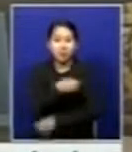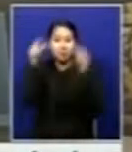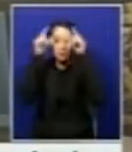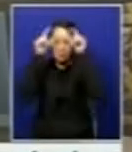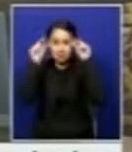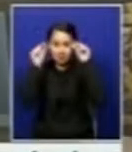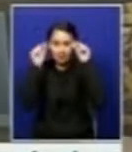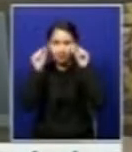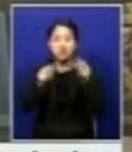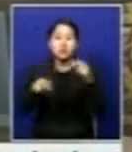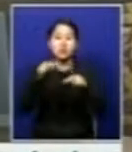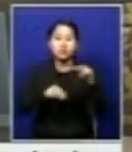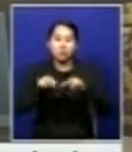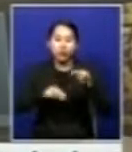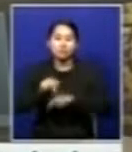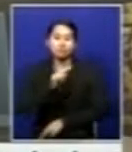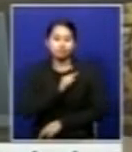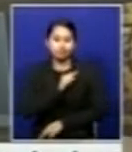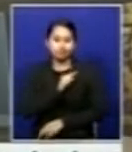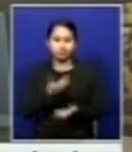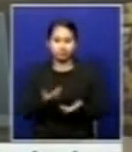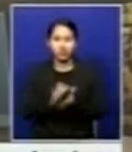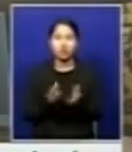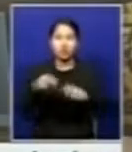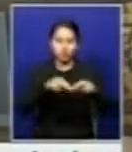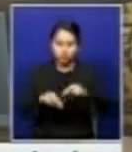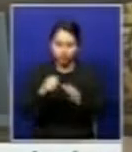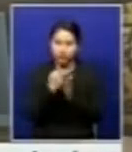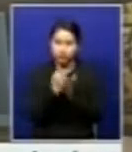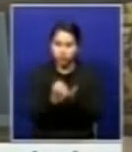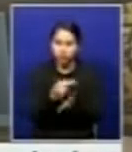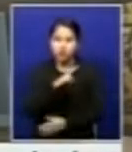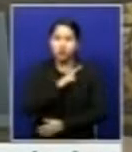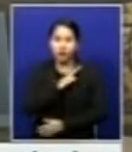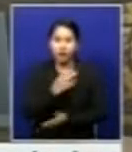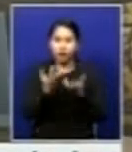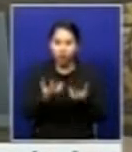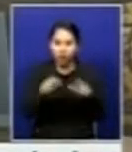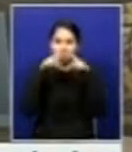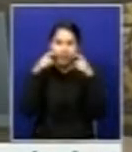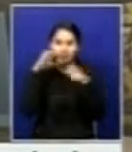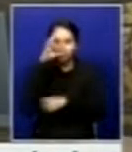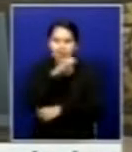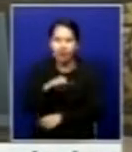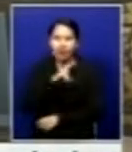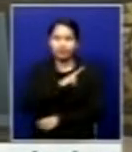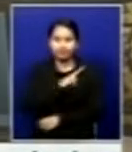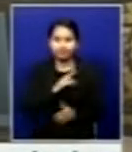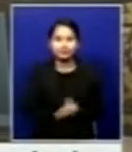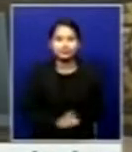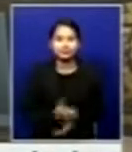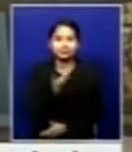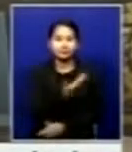ผู้จะต้องเป็นผู้ดูแลรักษาต้องเยียวยาต้องช่วยเหลือตนเองต้องหาอุปกรณ์ต่างๆขอสไลด์ต่อไปครับ